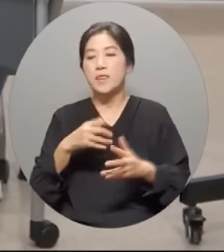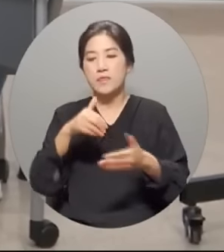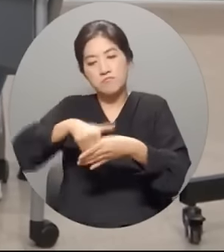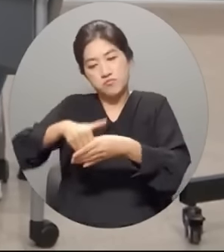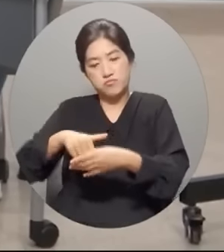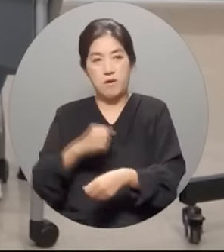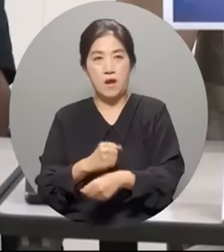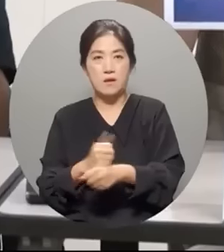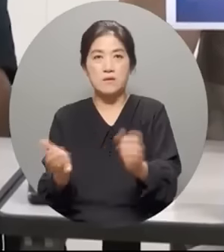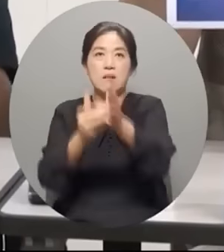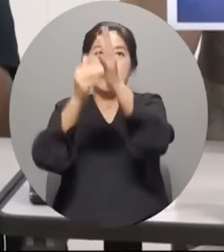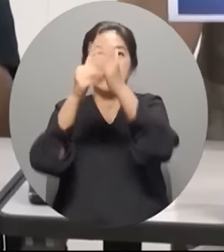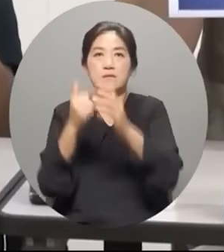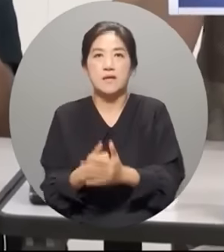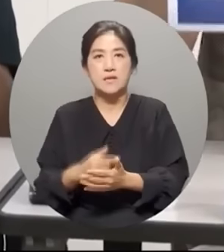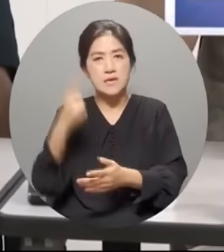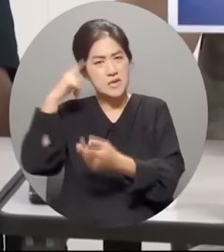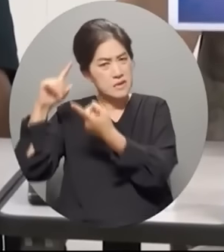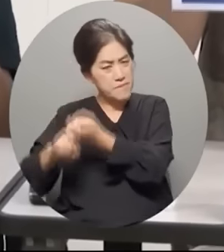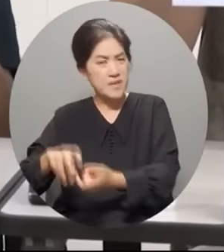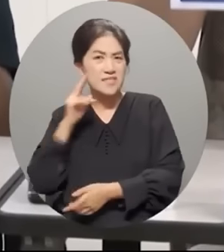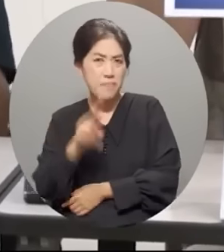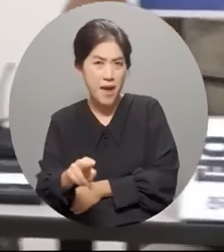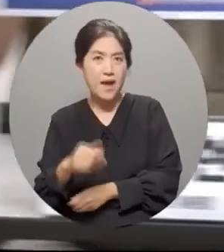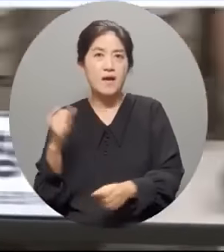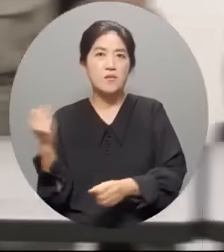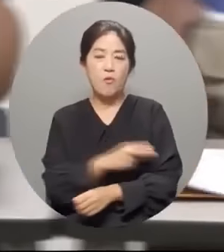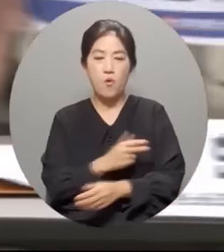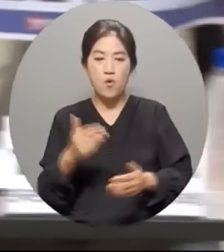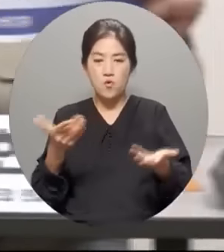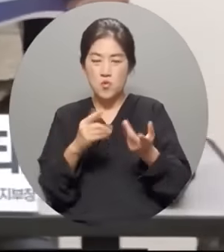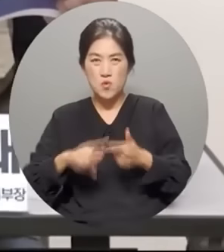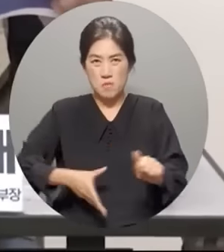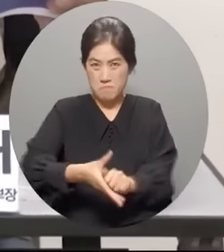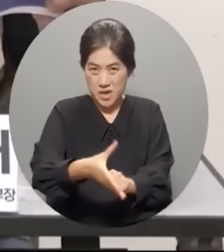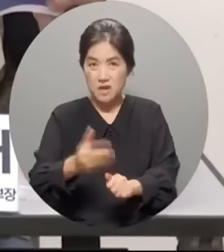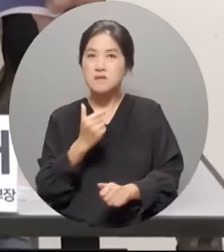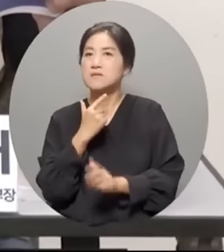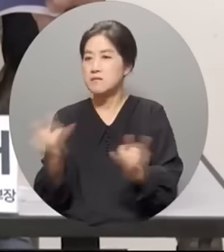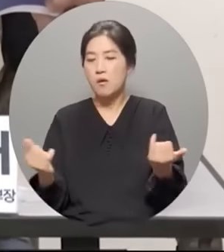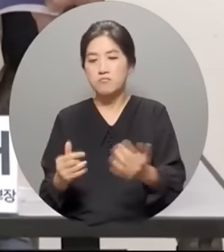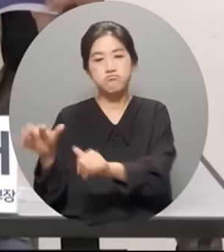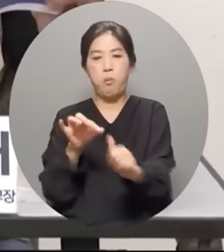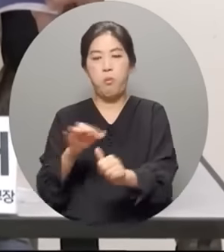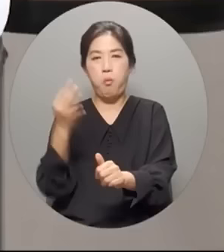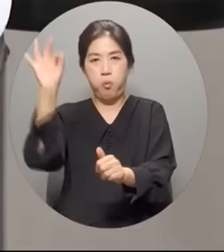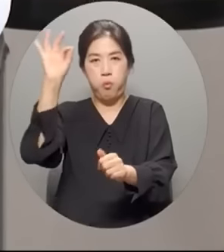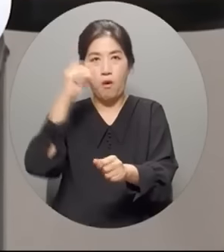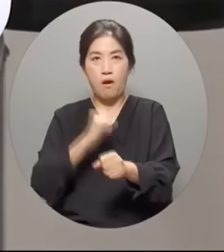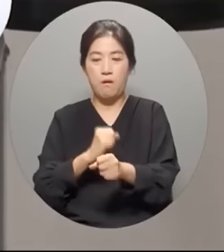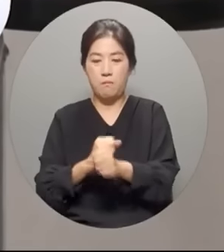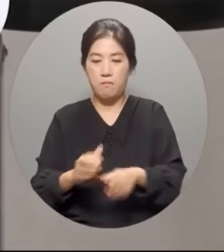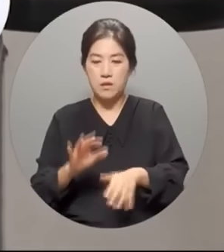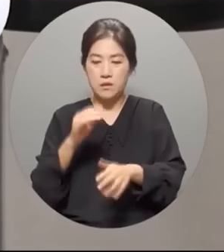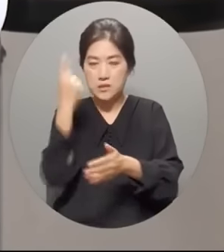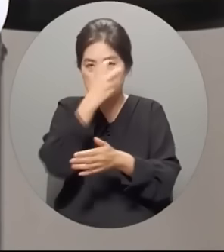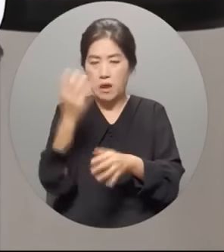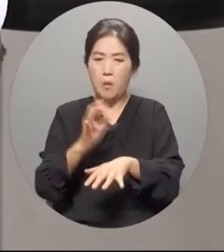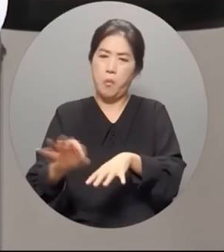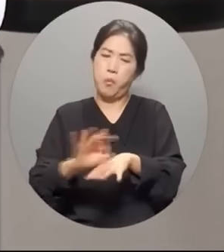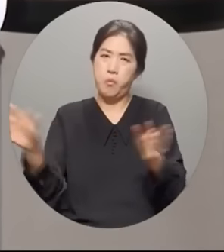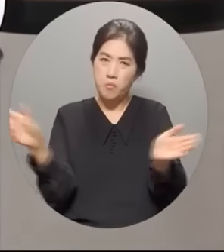표 적 인을 보이거 노조를 탄한 전자들을 선임하는 등 조속 심사가 이어졌다는게